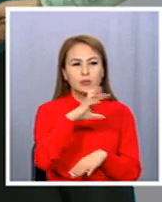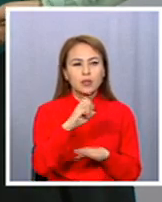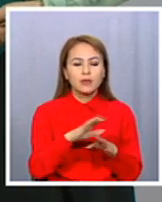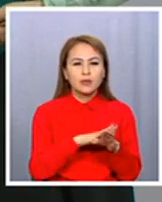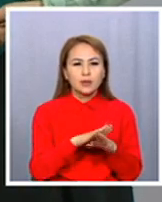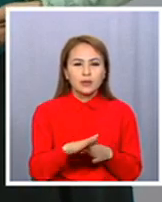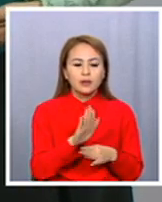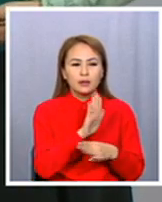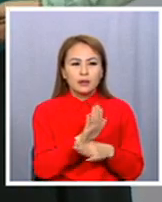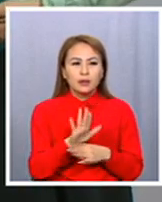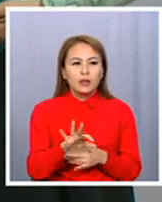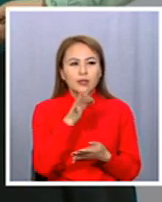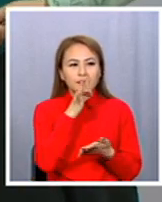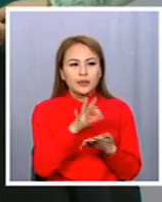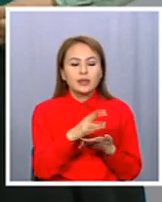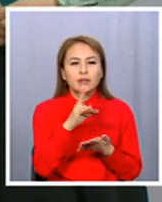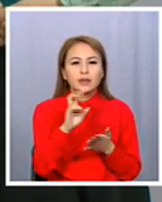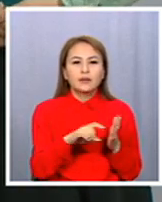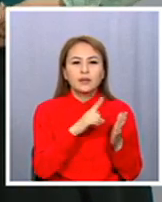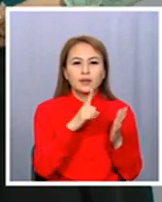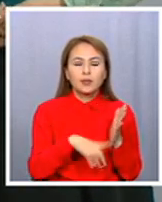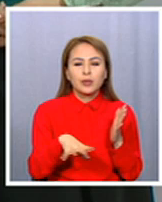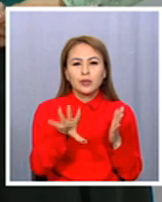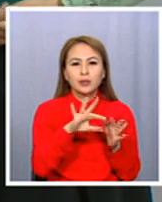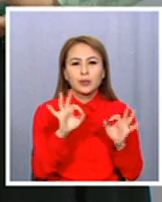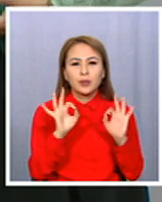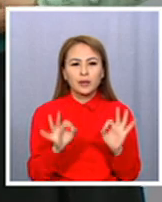и ответили на все вопросы правильно.